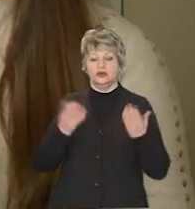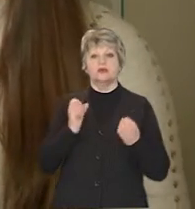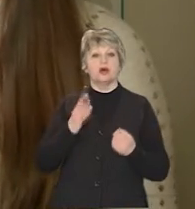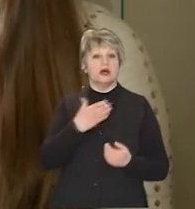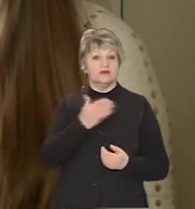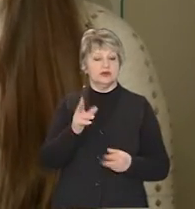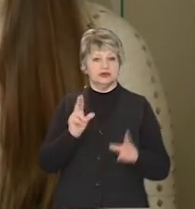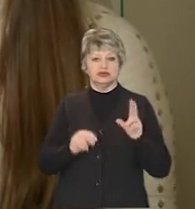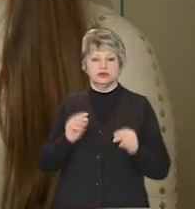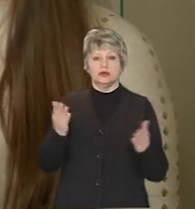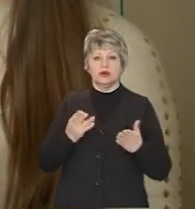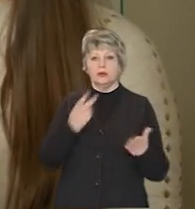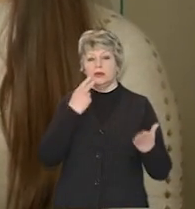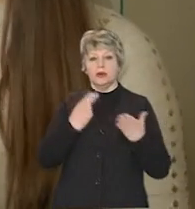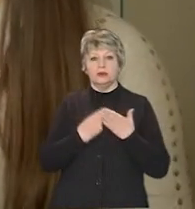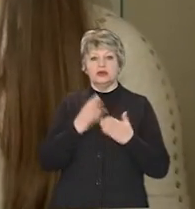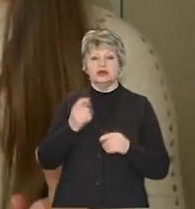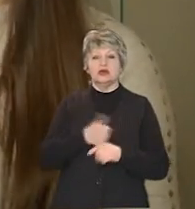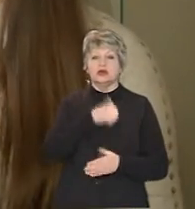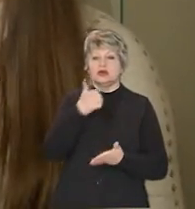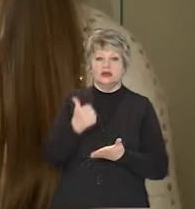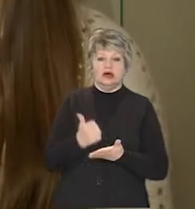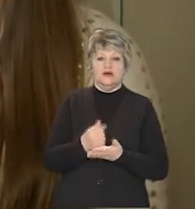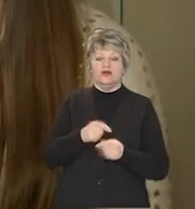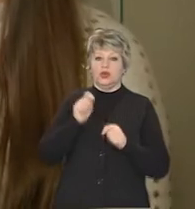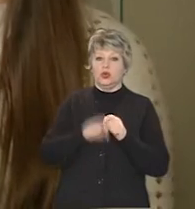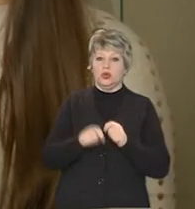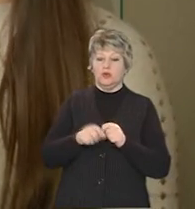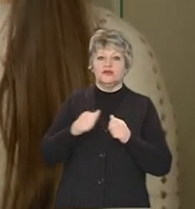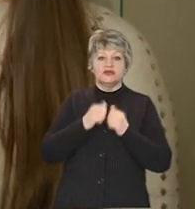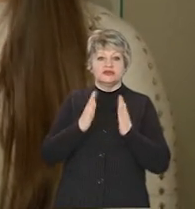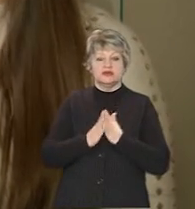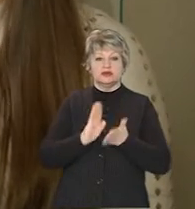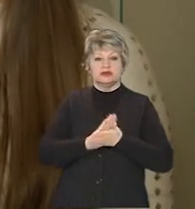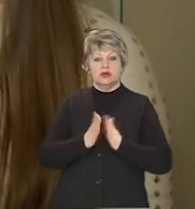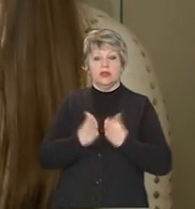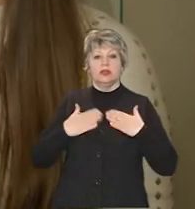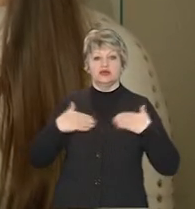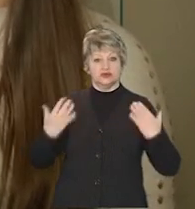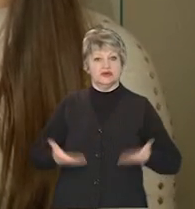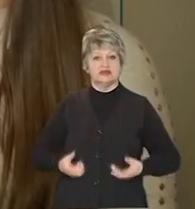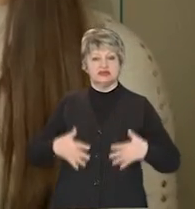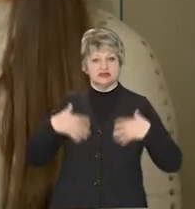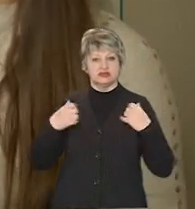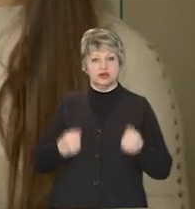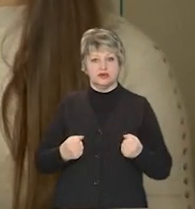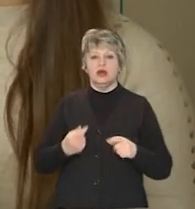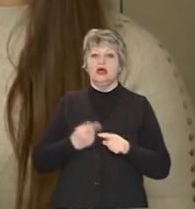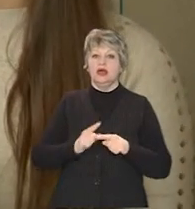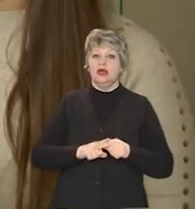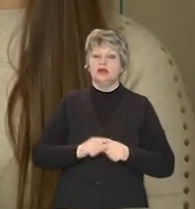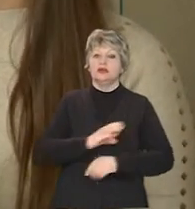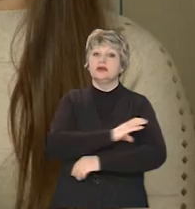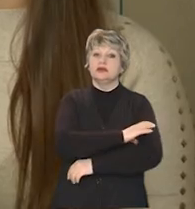Вітаю! Як ви вважаєте, який показник є одним із найголовнішим у контролі загального стану нашого здоров'я? Звичайно,